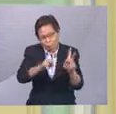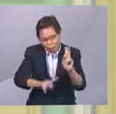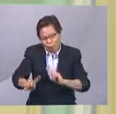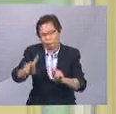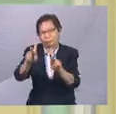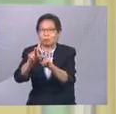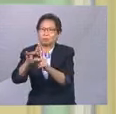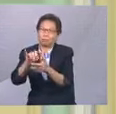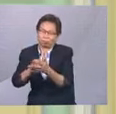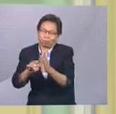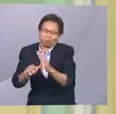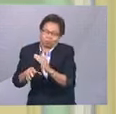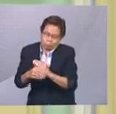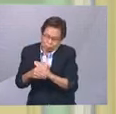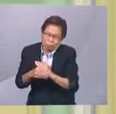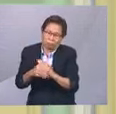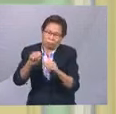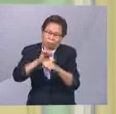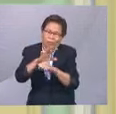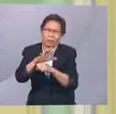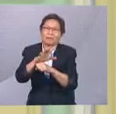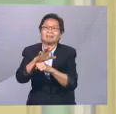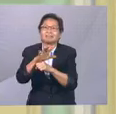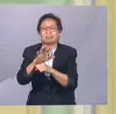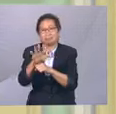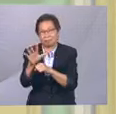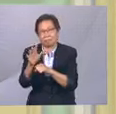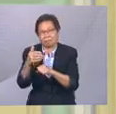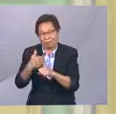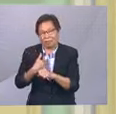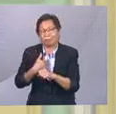tersebut mereka